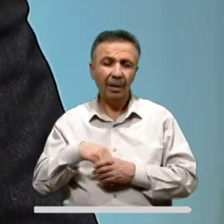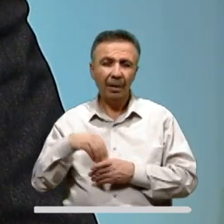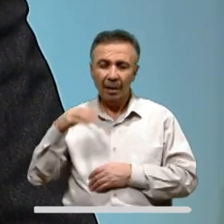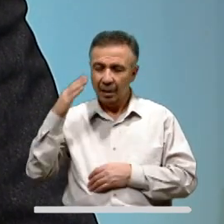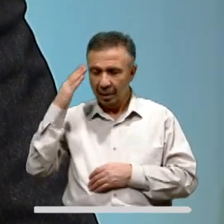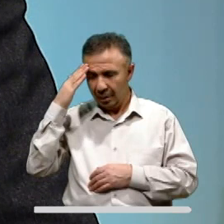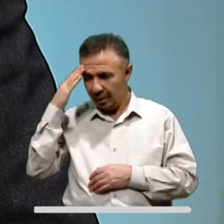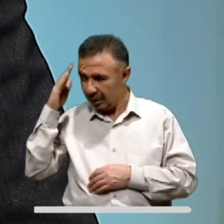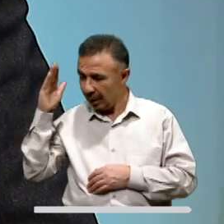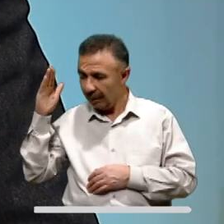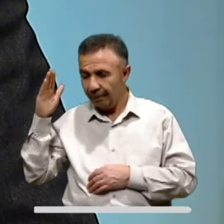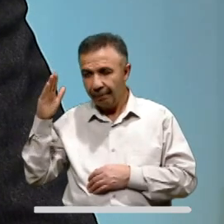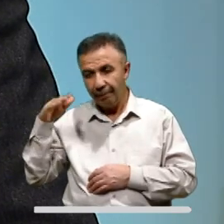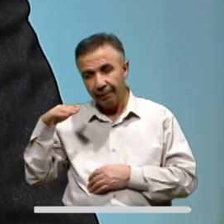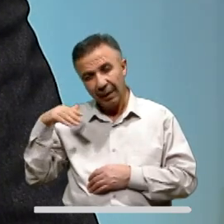verdikten sonra